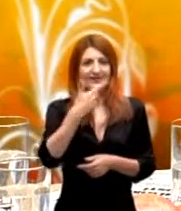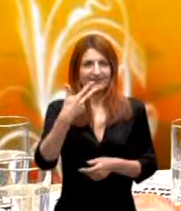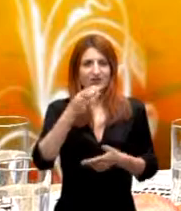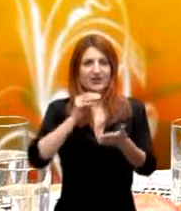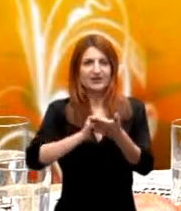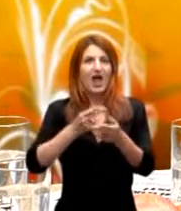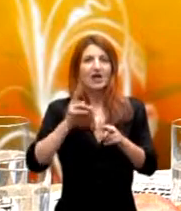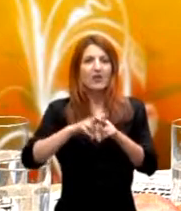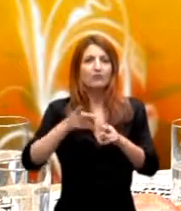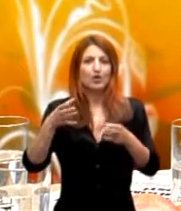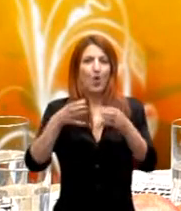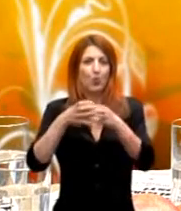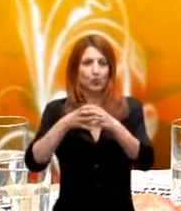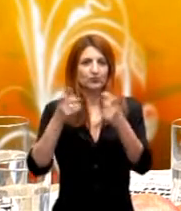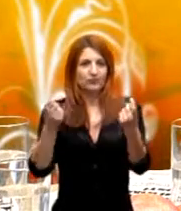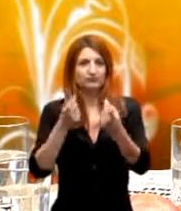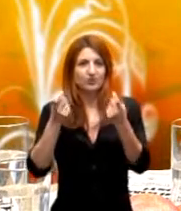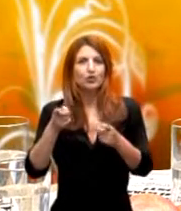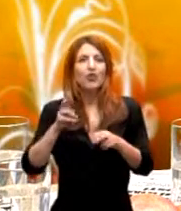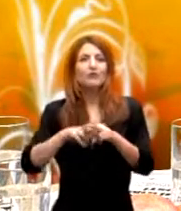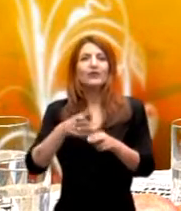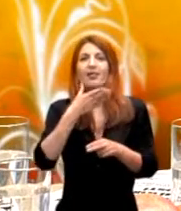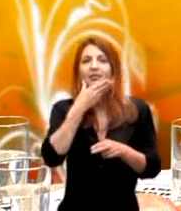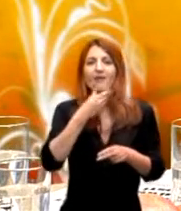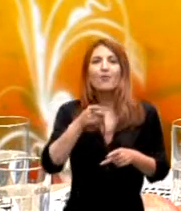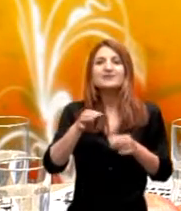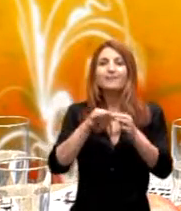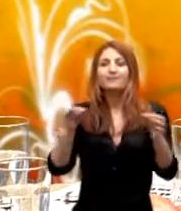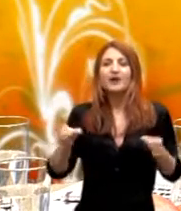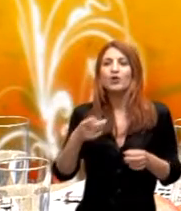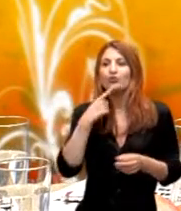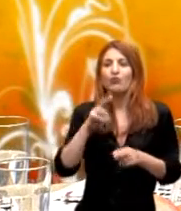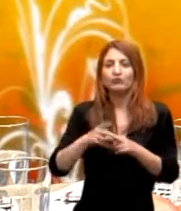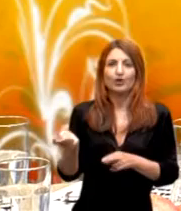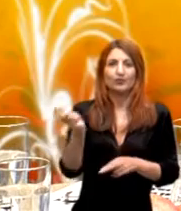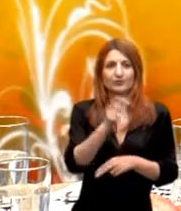Kada obilježavamo udruge, to ćemo vam fino svima izmeriti koji dođete.